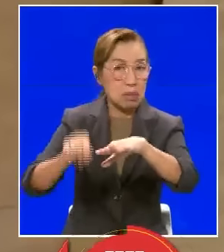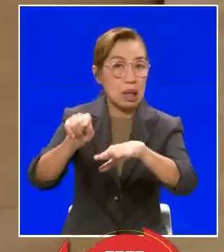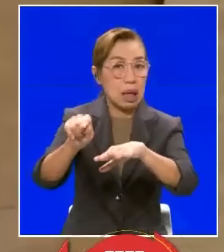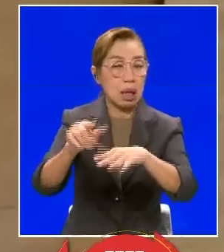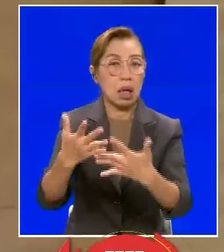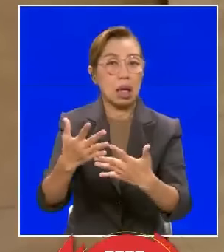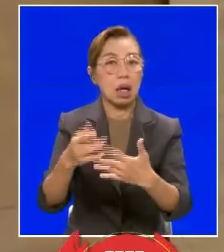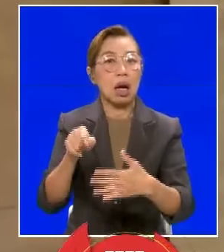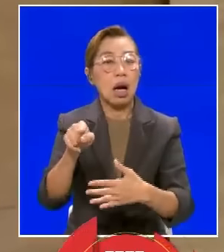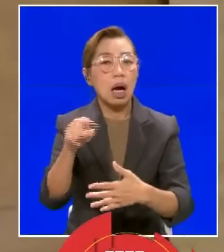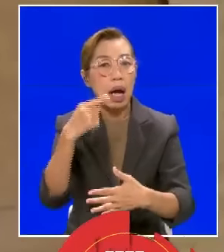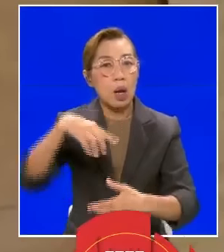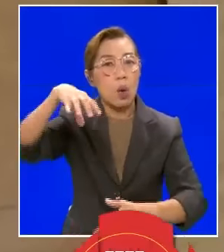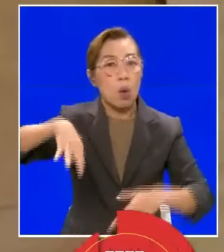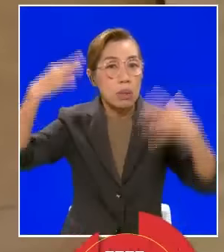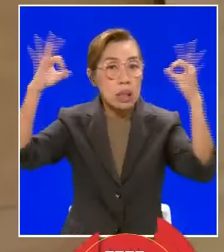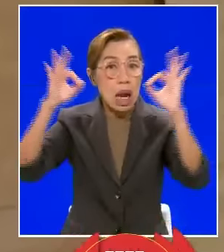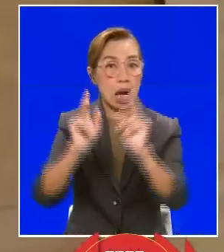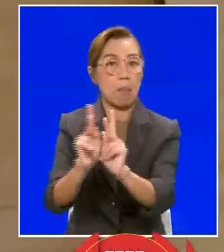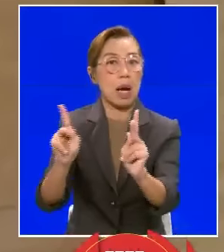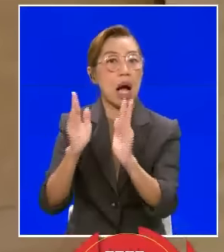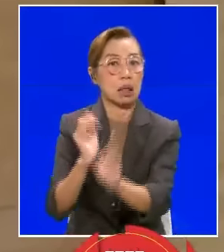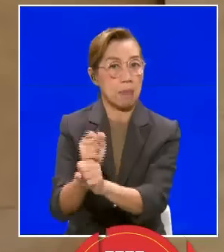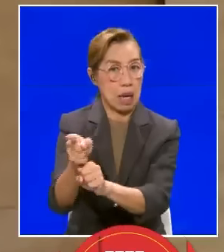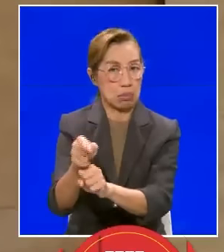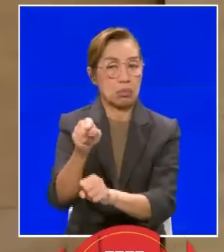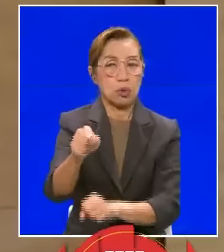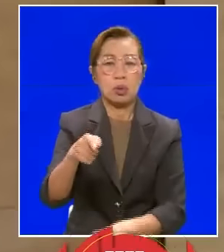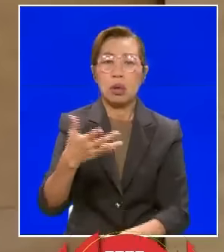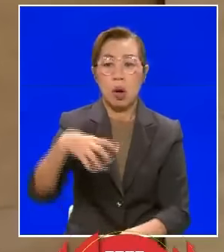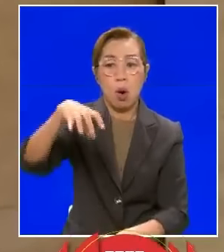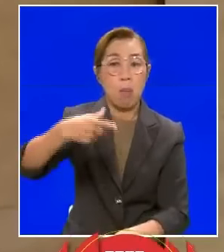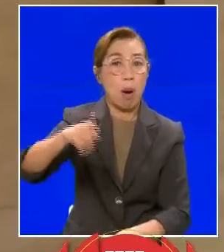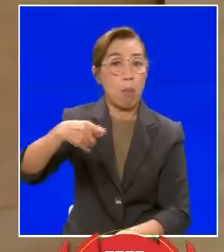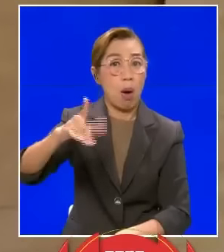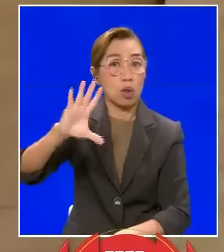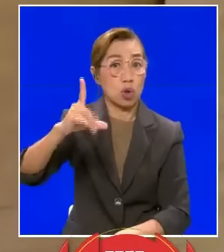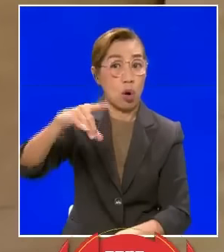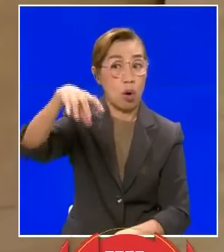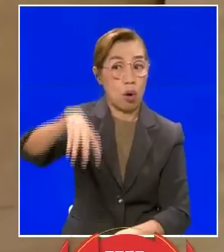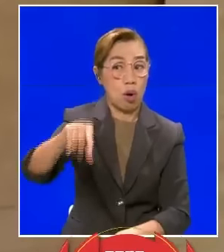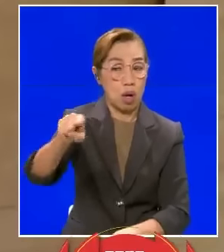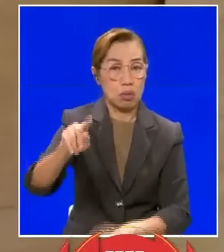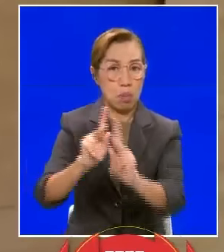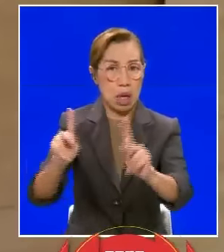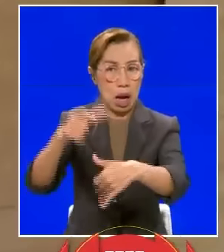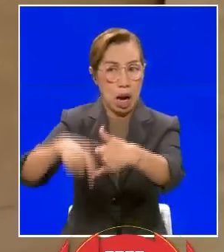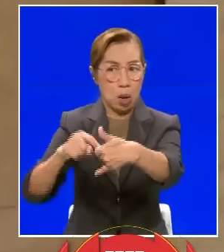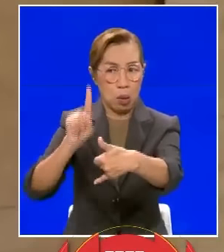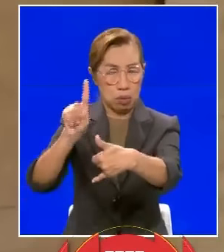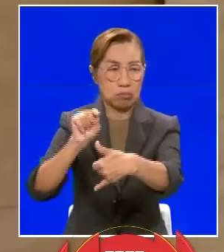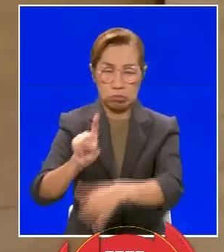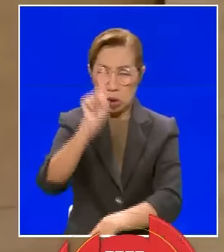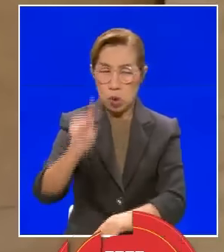อบกล่าวหาเจ้าที่องค์กรอิสระนะกรรมการท่านหนึ่งของปปช.นะครับนะที่มีพฤติการอันควรสงสั